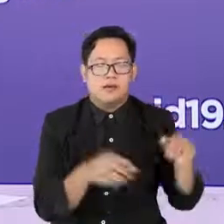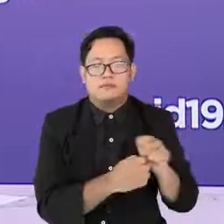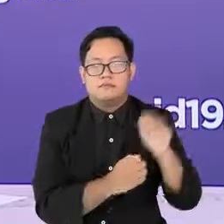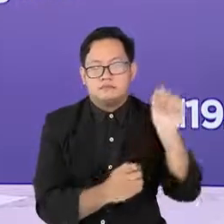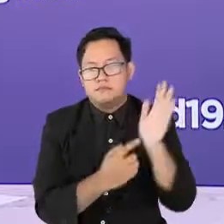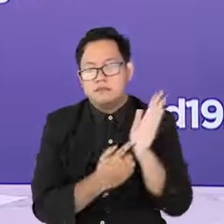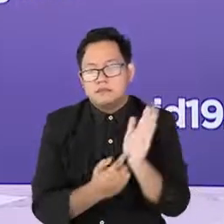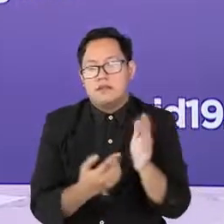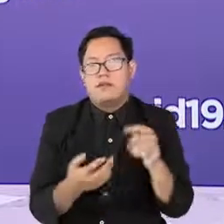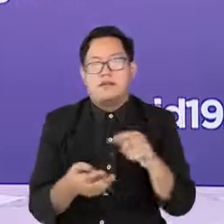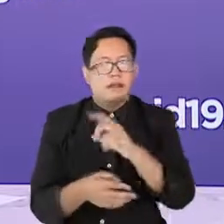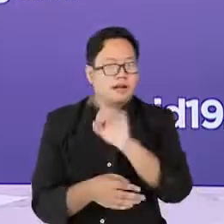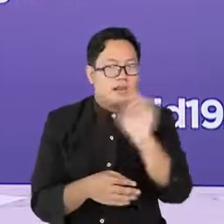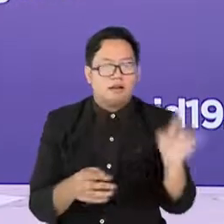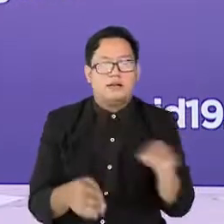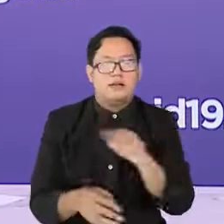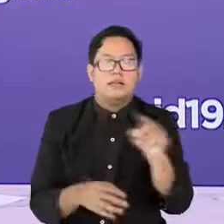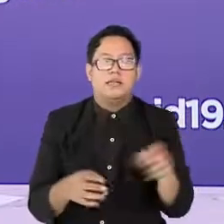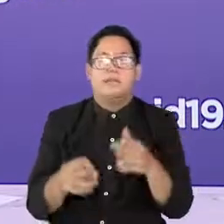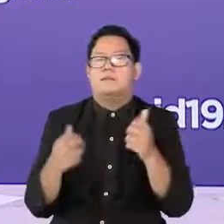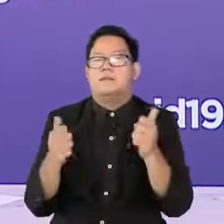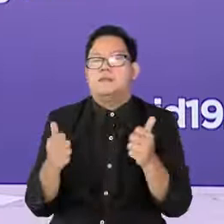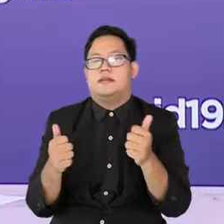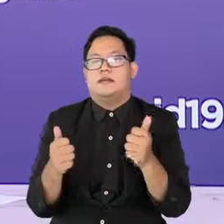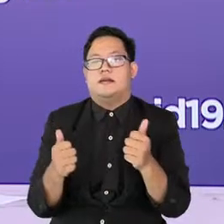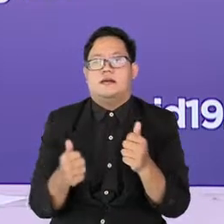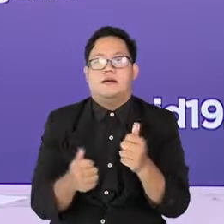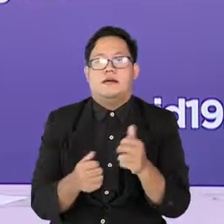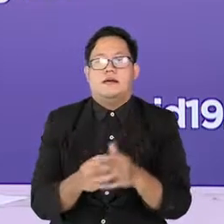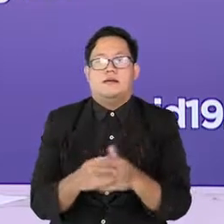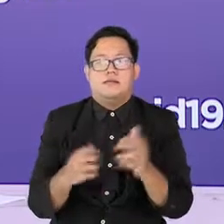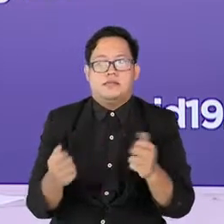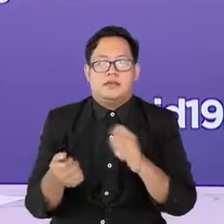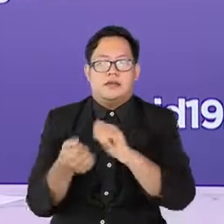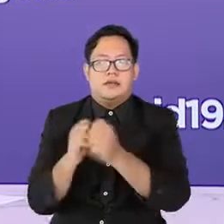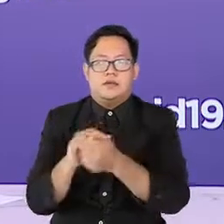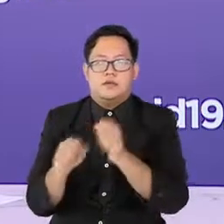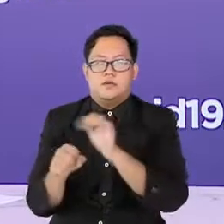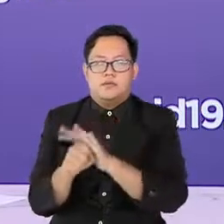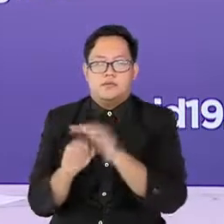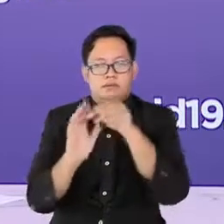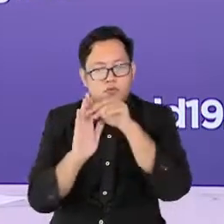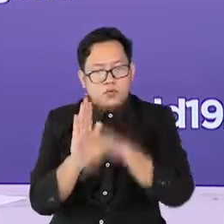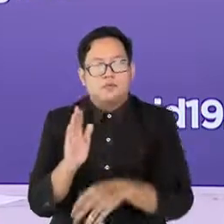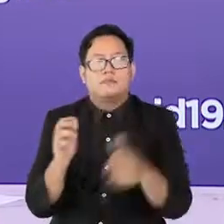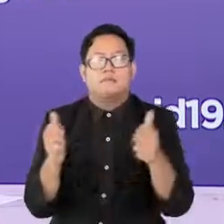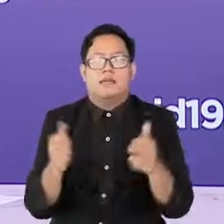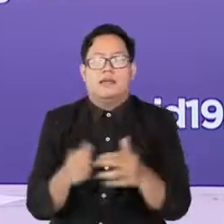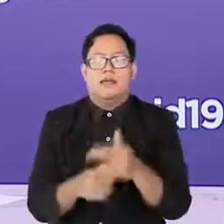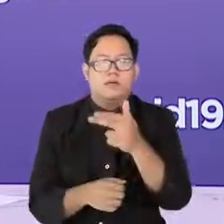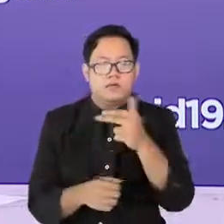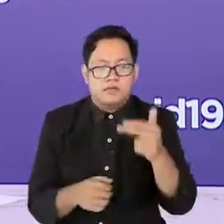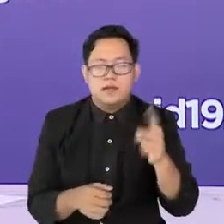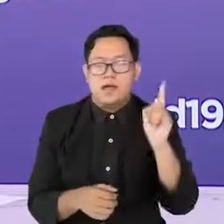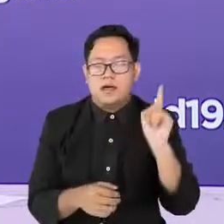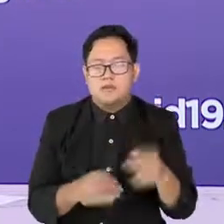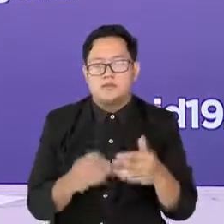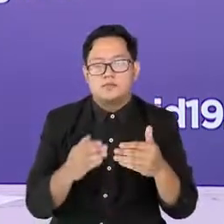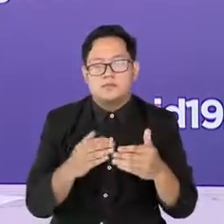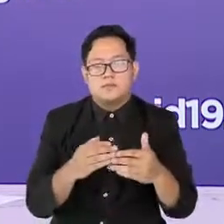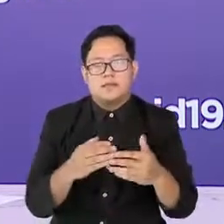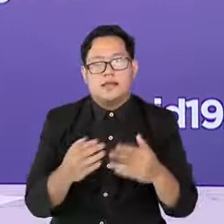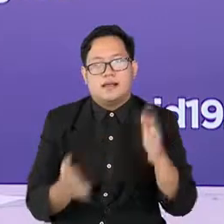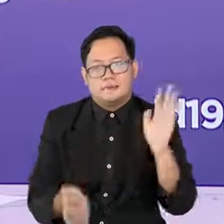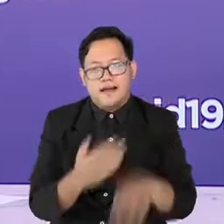menekan peluang meningkatnya tren kasus Nasional Indonesia perlu terus bertahap mulai kembali